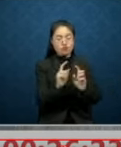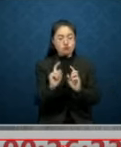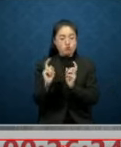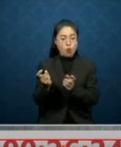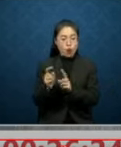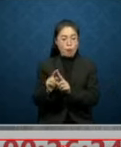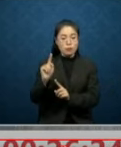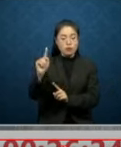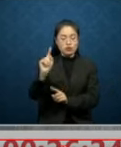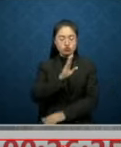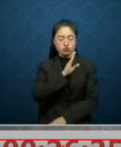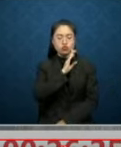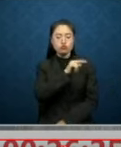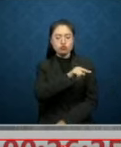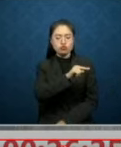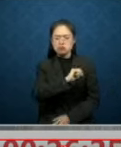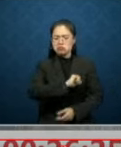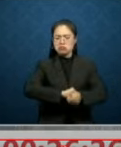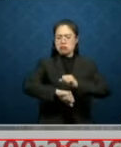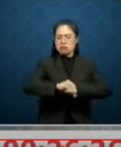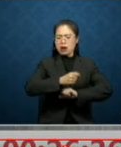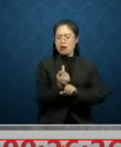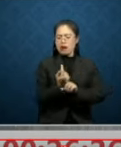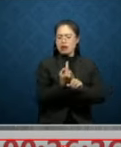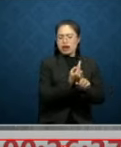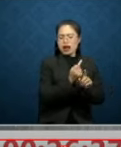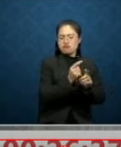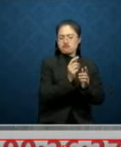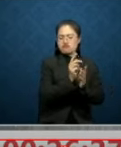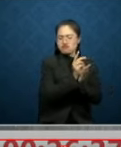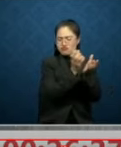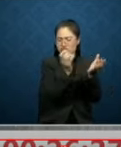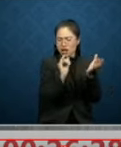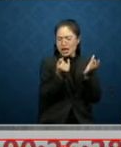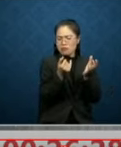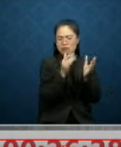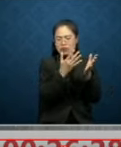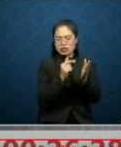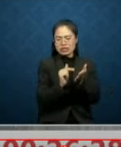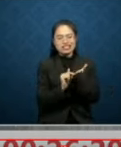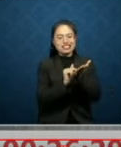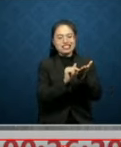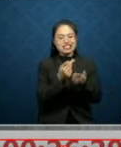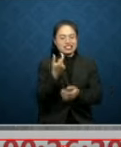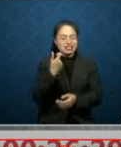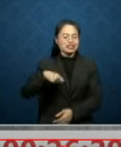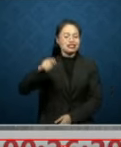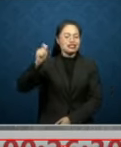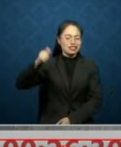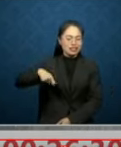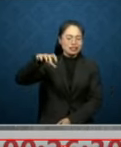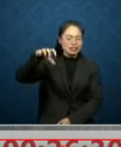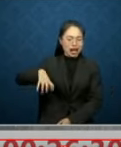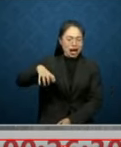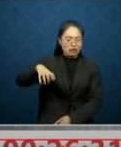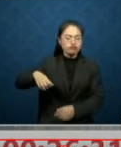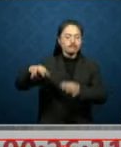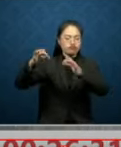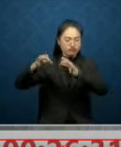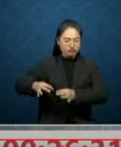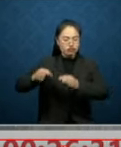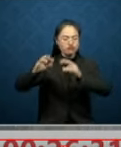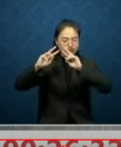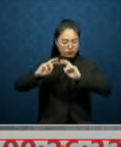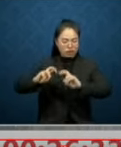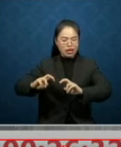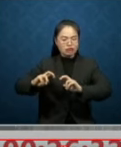ถ้าเป็นกรณีฝ่าฝืนหรือไม่ปฏิบัติตามมาตรฐานทางจริยธรรมอย่างร้ายแรงให้เสนอศาลฎีกาวินิจฉัยกรณีอื่นนอกจาก